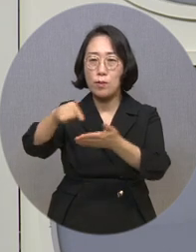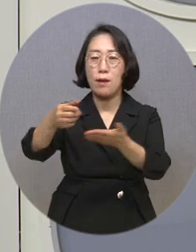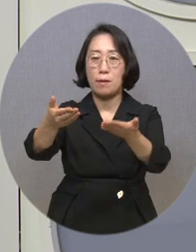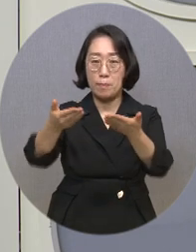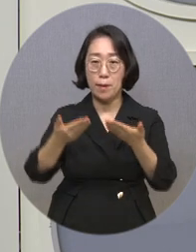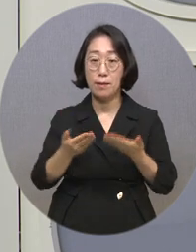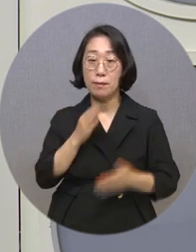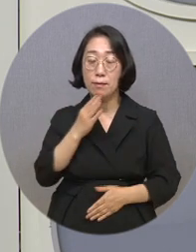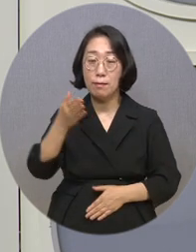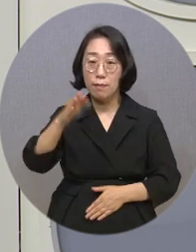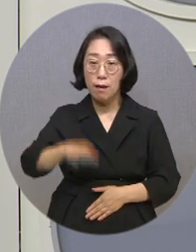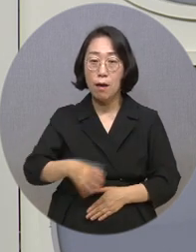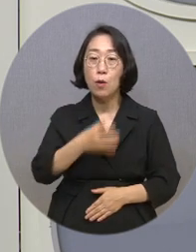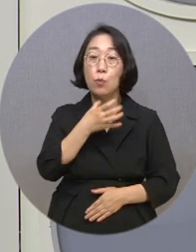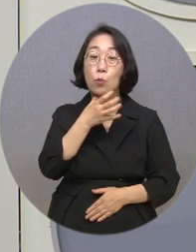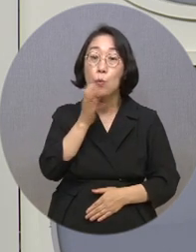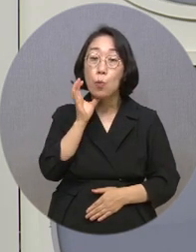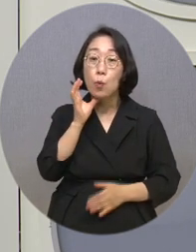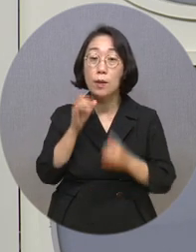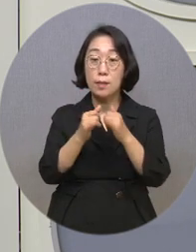그런데도 노인이라는 게